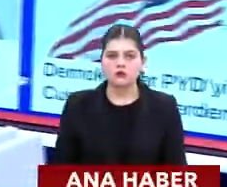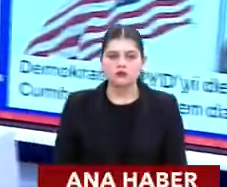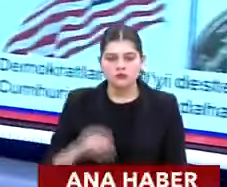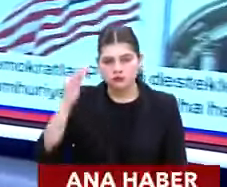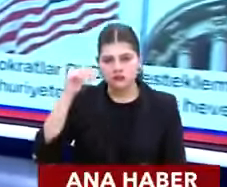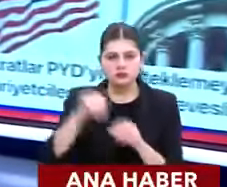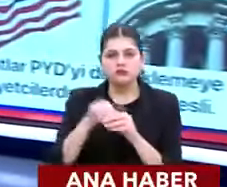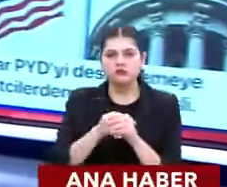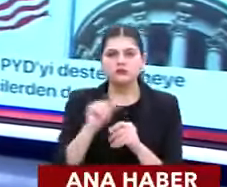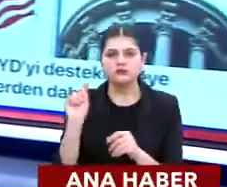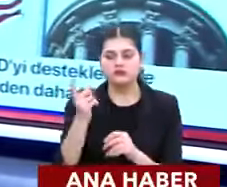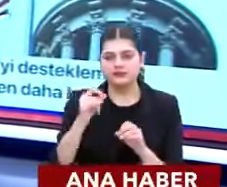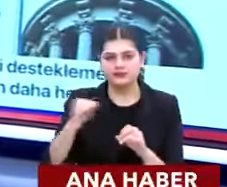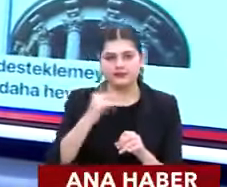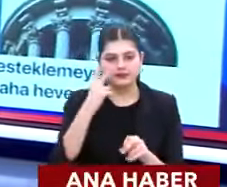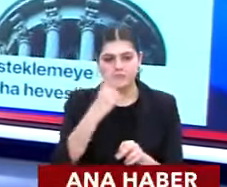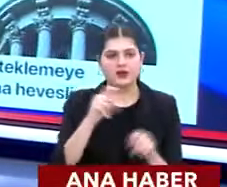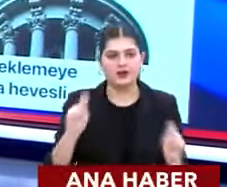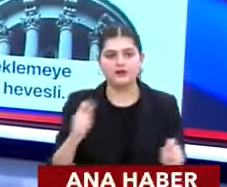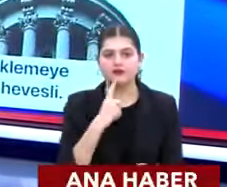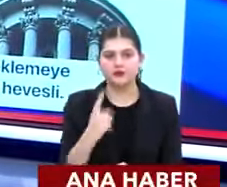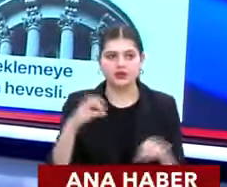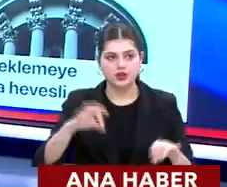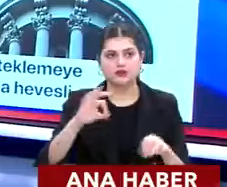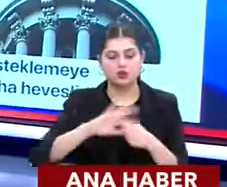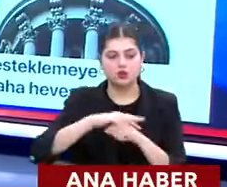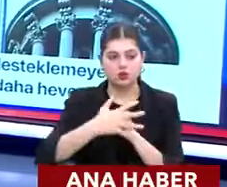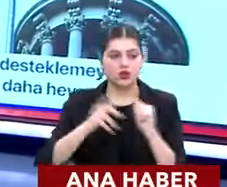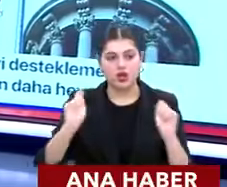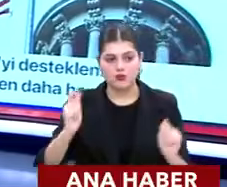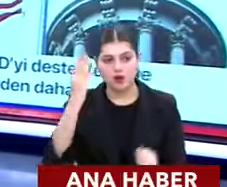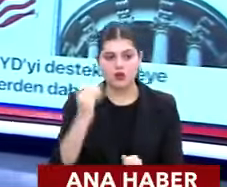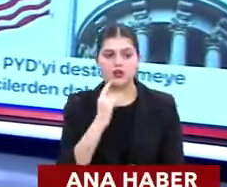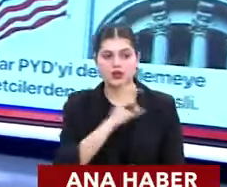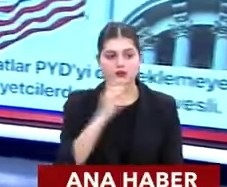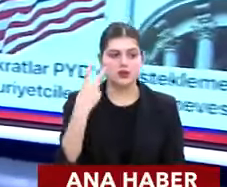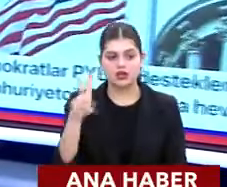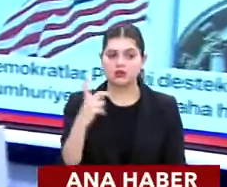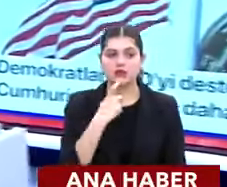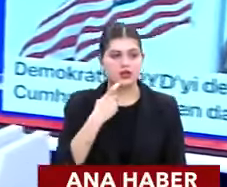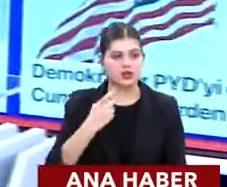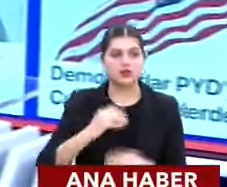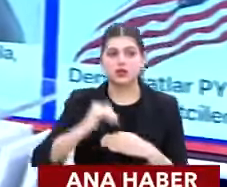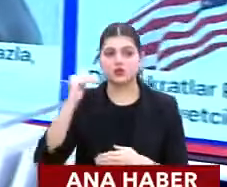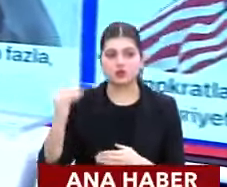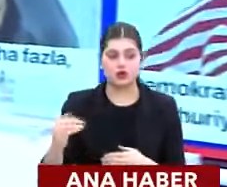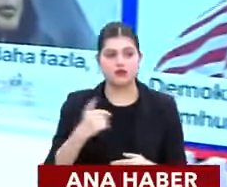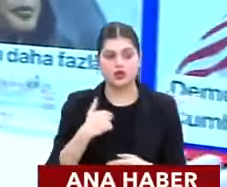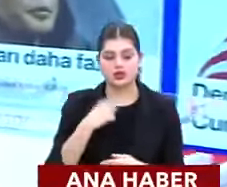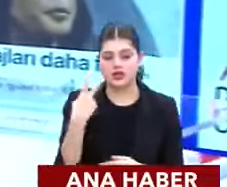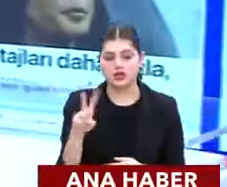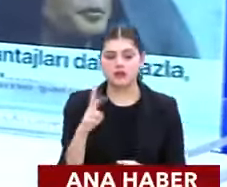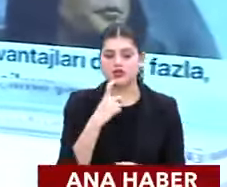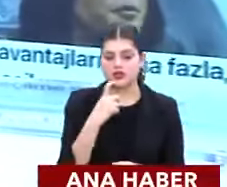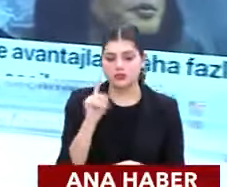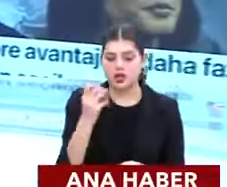ABD seçimlerine biraz daha yakından bakalım şimdi küreselleşen dünyada özellikle 2000 senesinden sonra ben de 2000